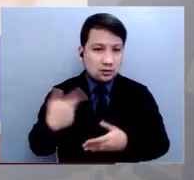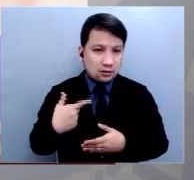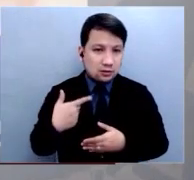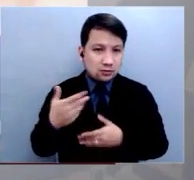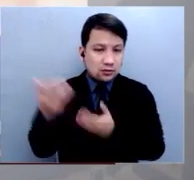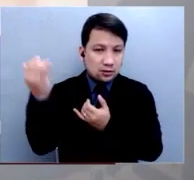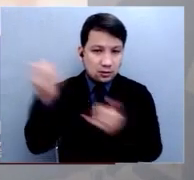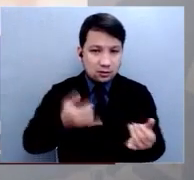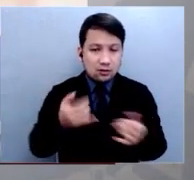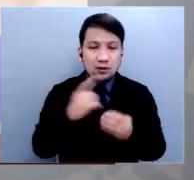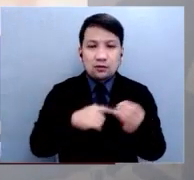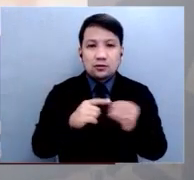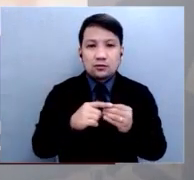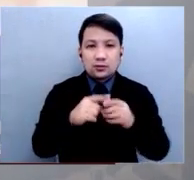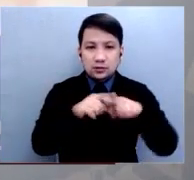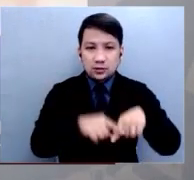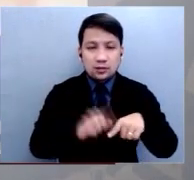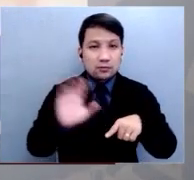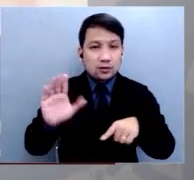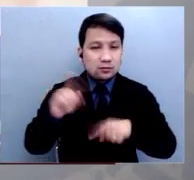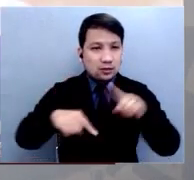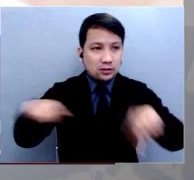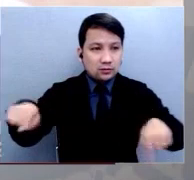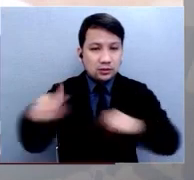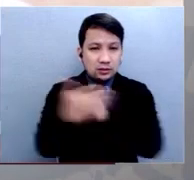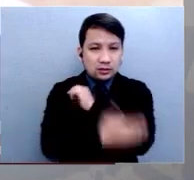pa at dumepende sa ibang bansa.